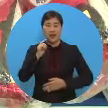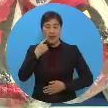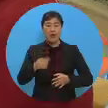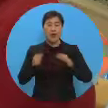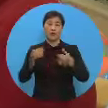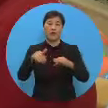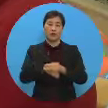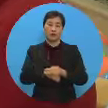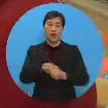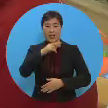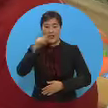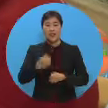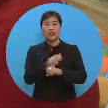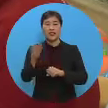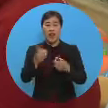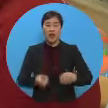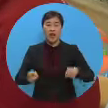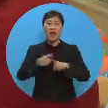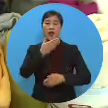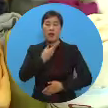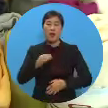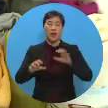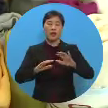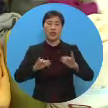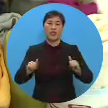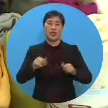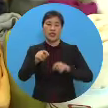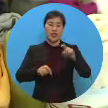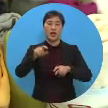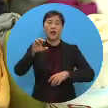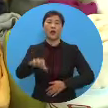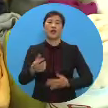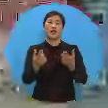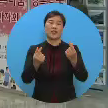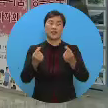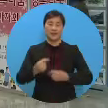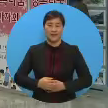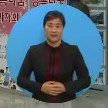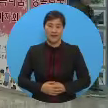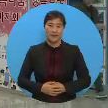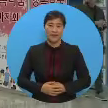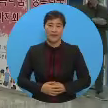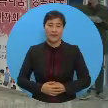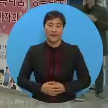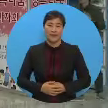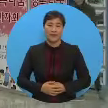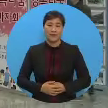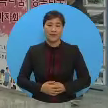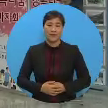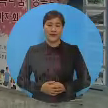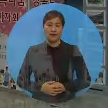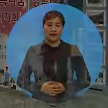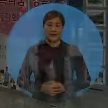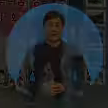아름다운 기부 문화의 향기를 전하는 더불어 행복한 이웃사랑 현장이었습니다. 생명의 땅 으뜸전남 도정뉴스